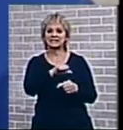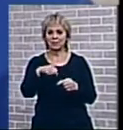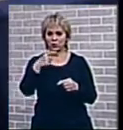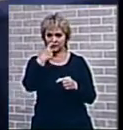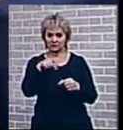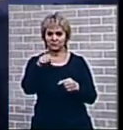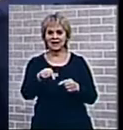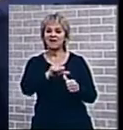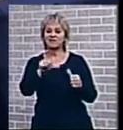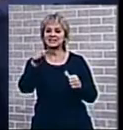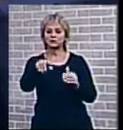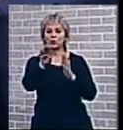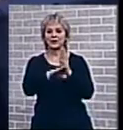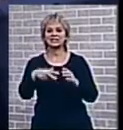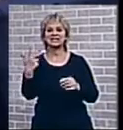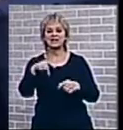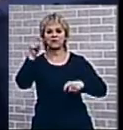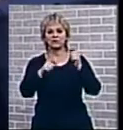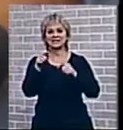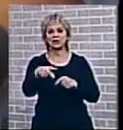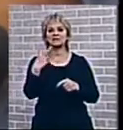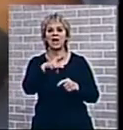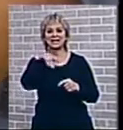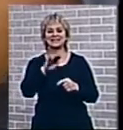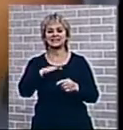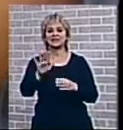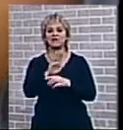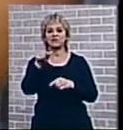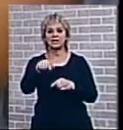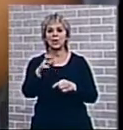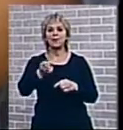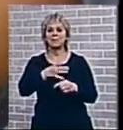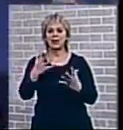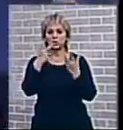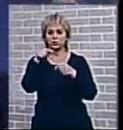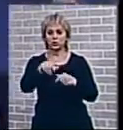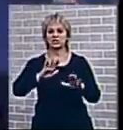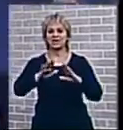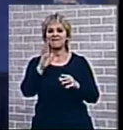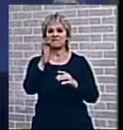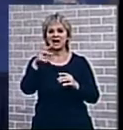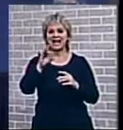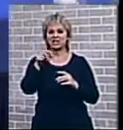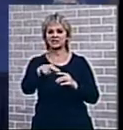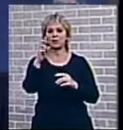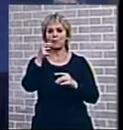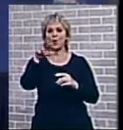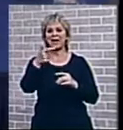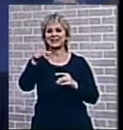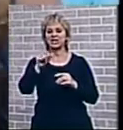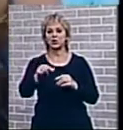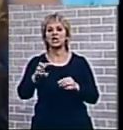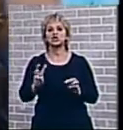себе. В основной программе третьего фестиваля два российских фильма «Белые ночи» режиссеров Воронецкая и Богатырева и